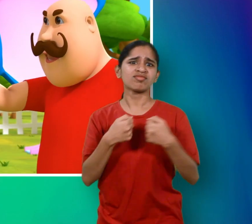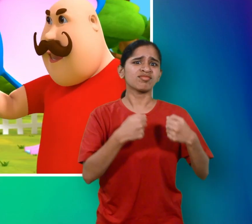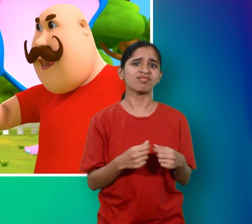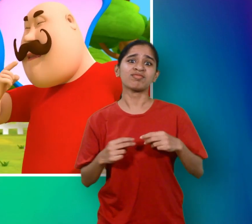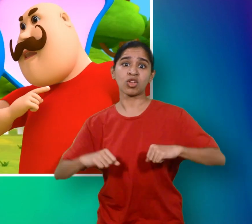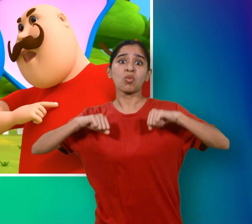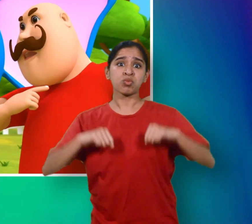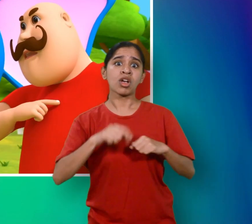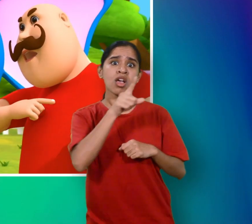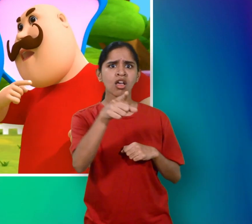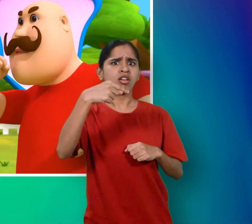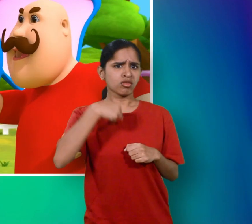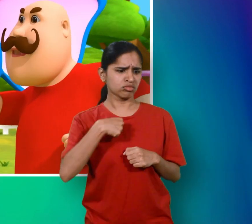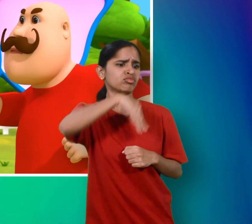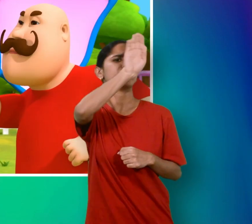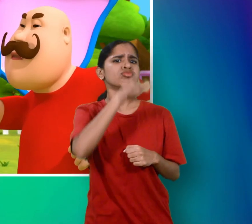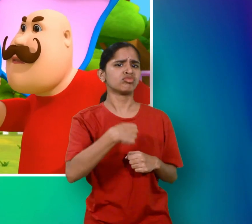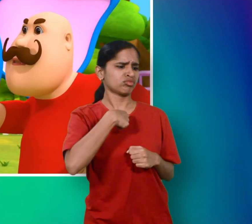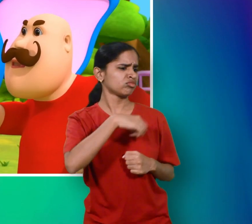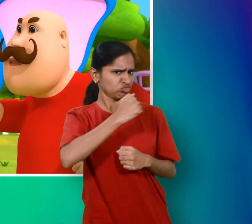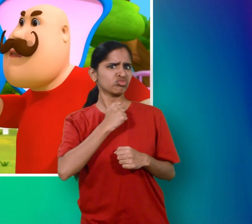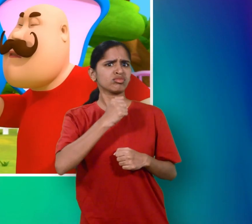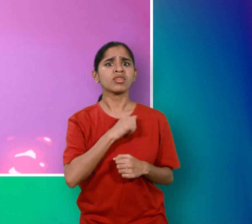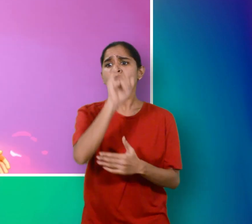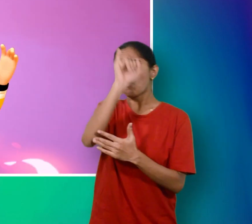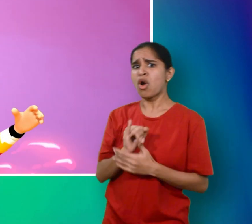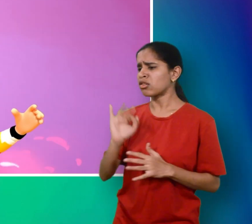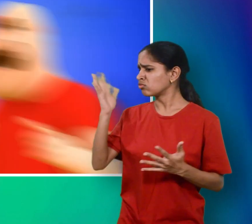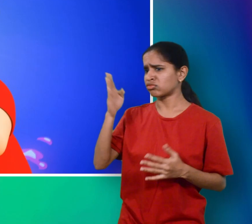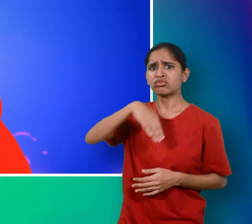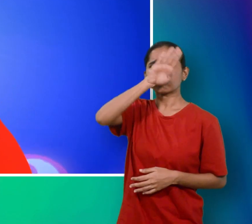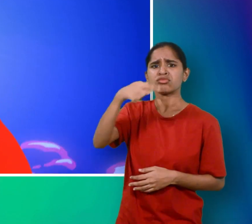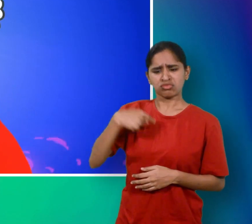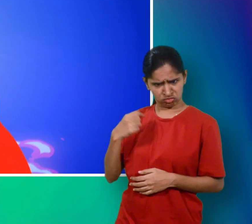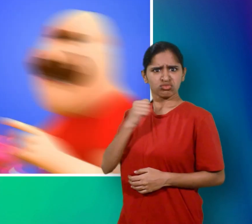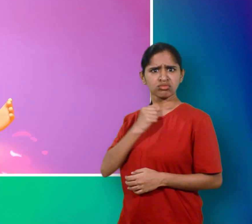मोटू बोला मेरा हाथी, पतलू बोला मेरा हाथी।